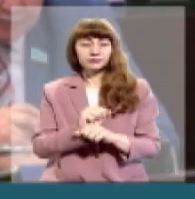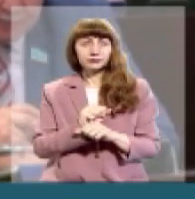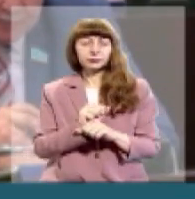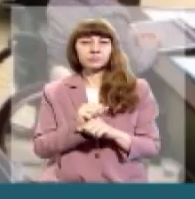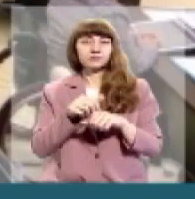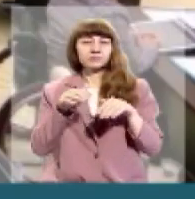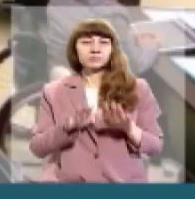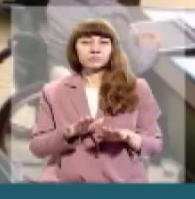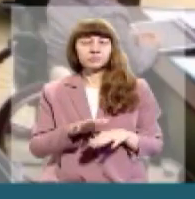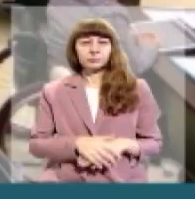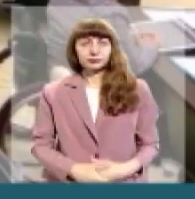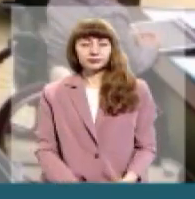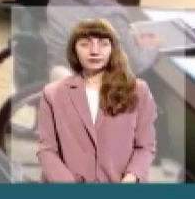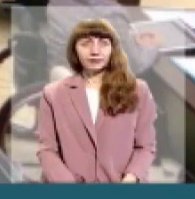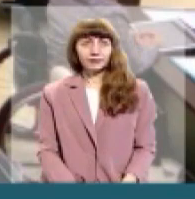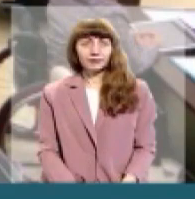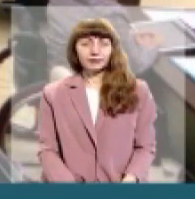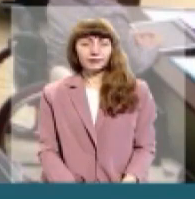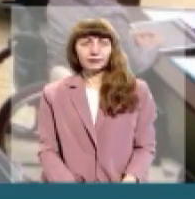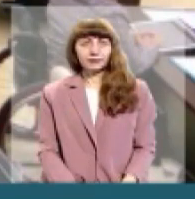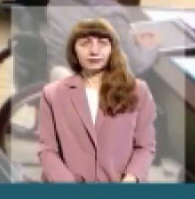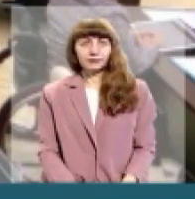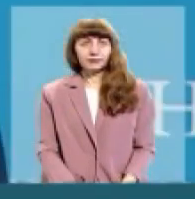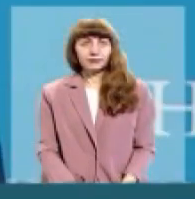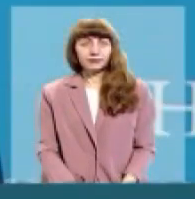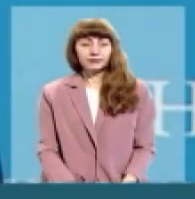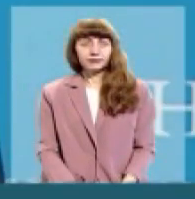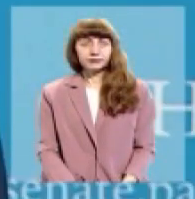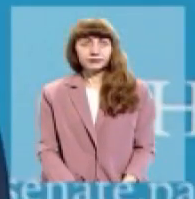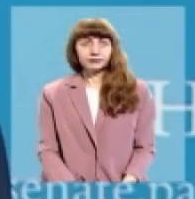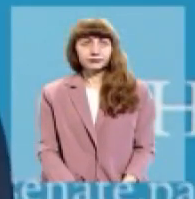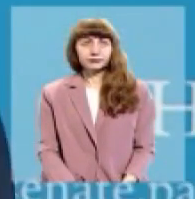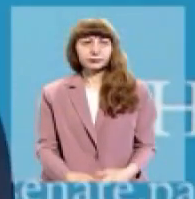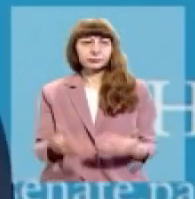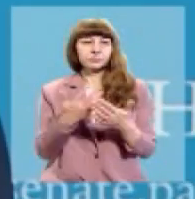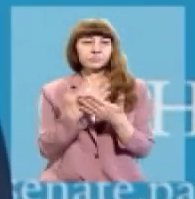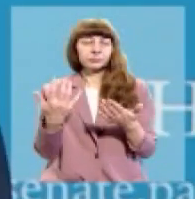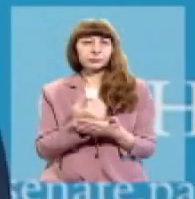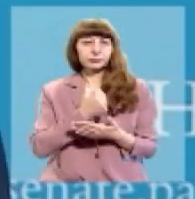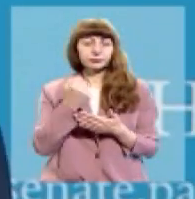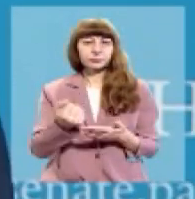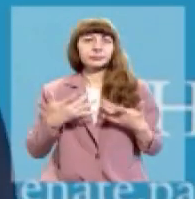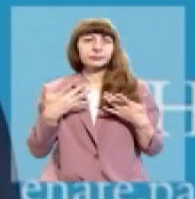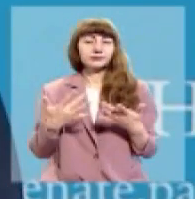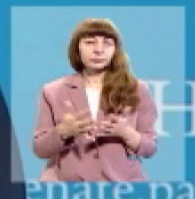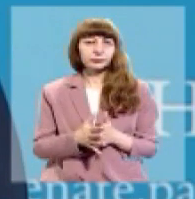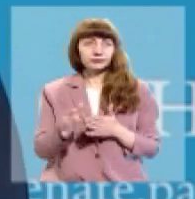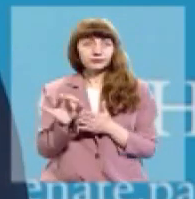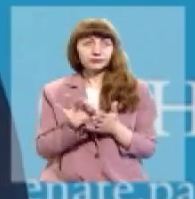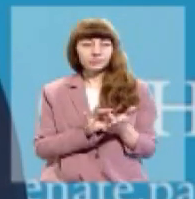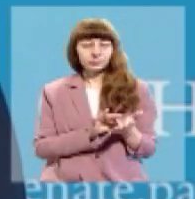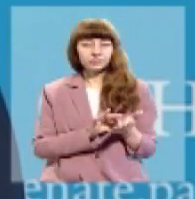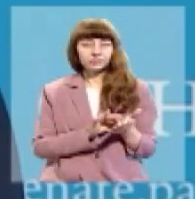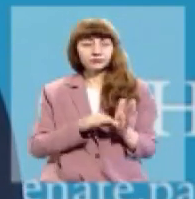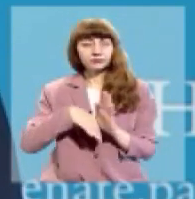бірқатар кешенді шараларды қабылдауды сұрады. Премьер-министріне бағытта қолданыстағы заңнаманы шұғыл